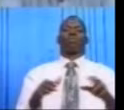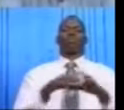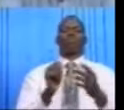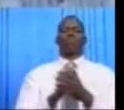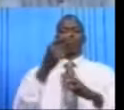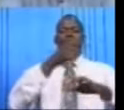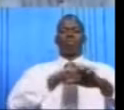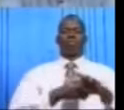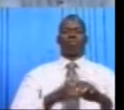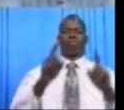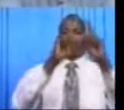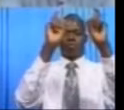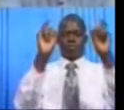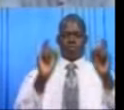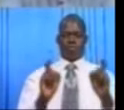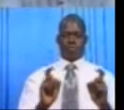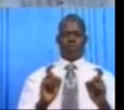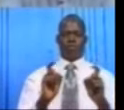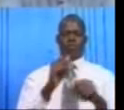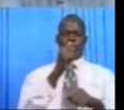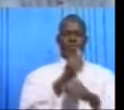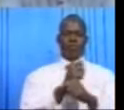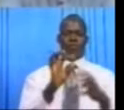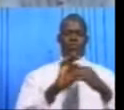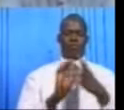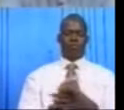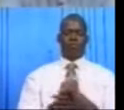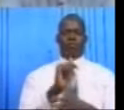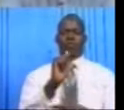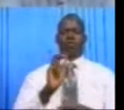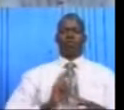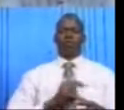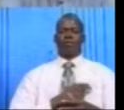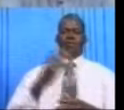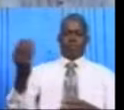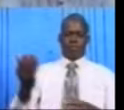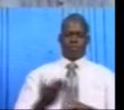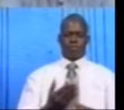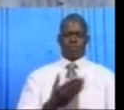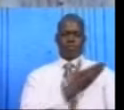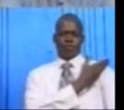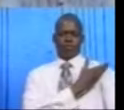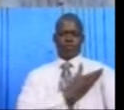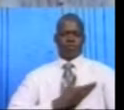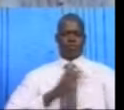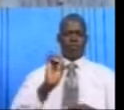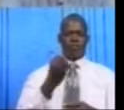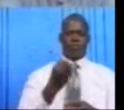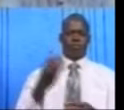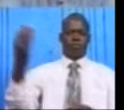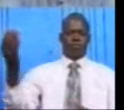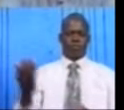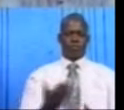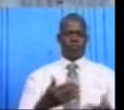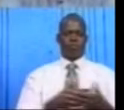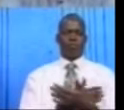moments d'interrogation et en cette année de la foi, nous vous invitons à la sérénité et à l'accueil de la